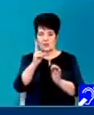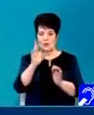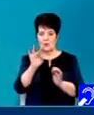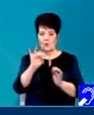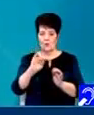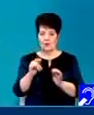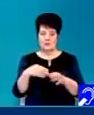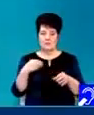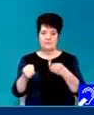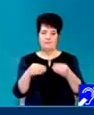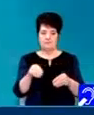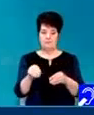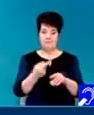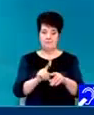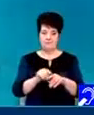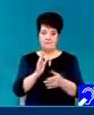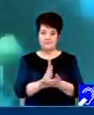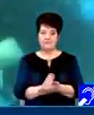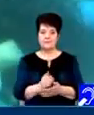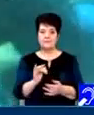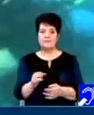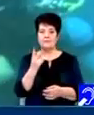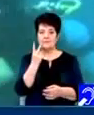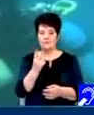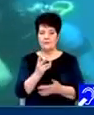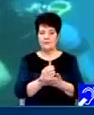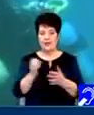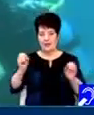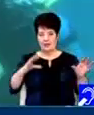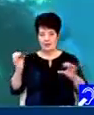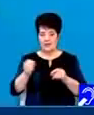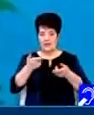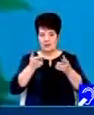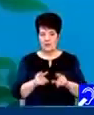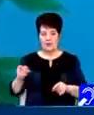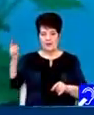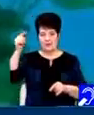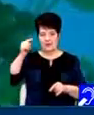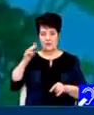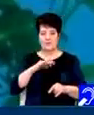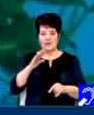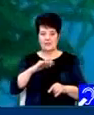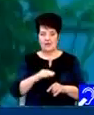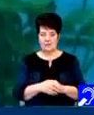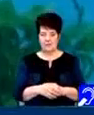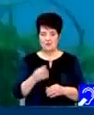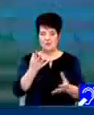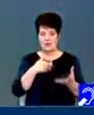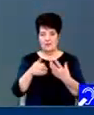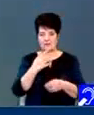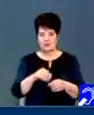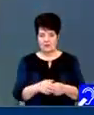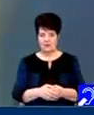imense din plastic umplute cu aer, care beneficiază de 2 surse de lumină, naturală venită de la suprafața apei și artificială, de la